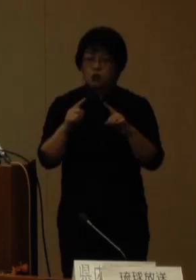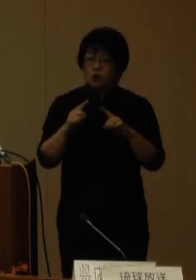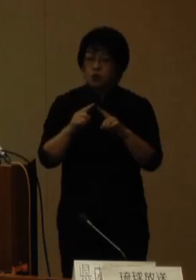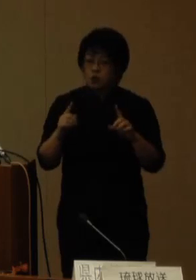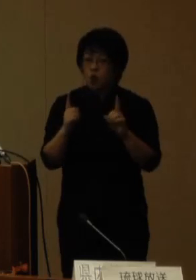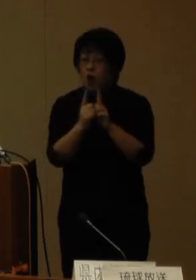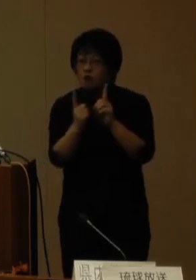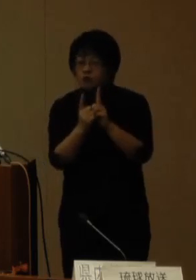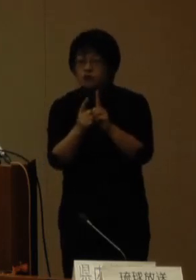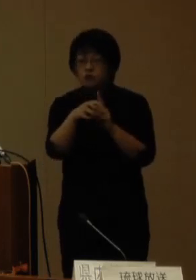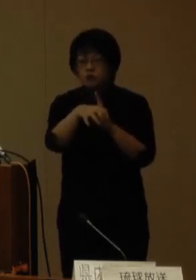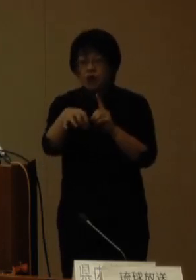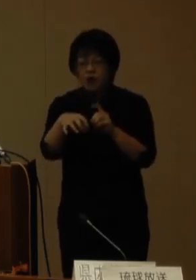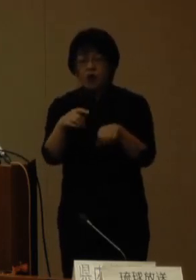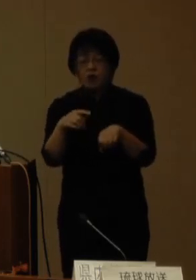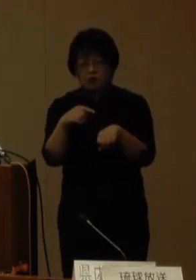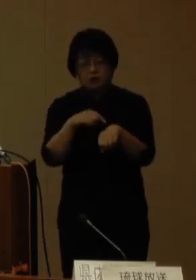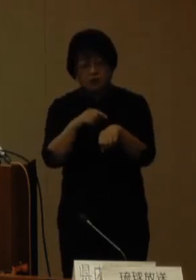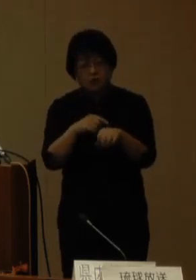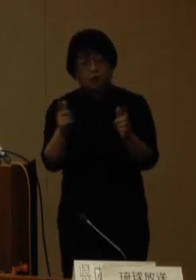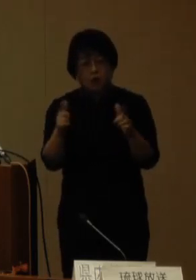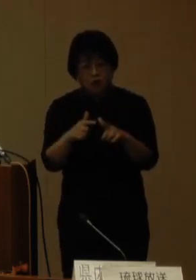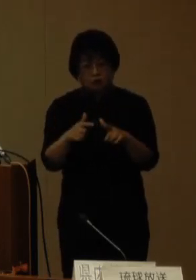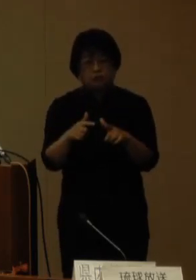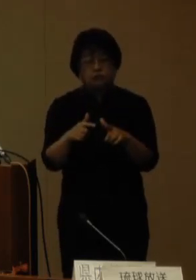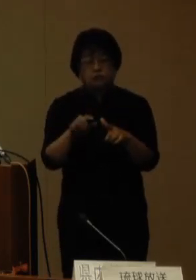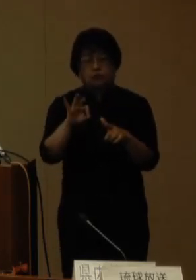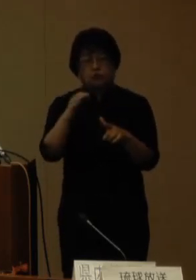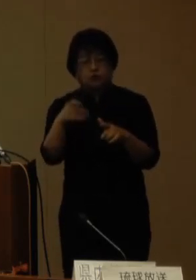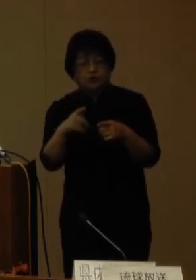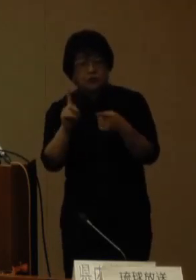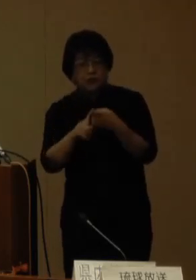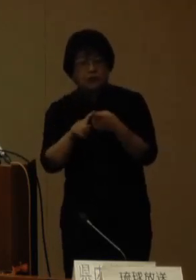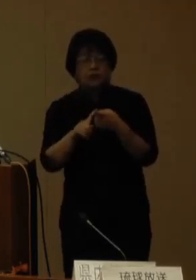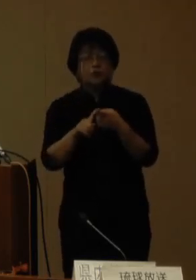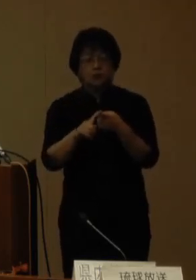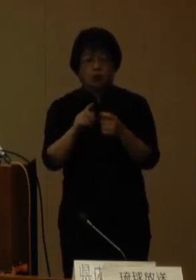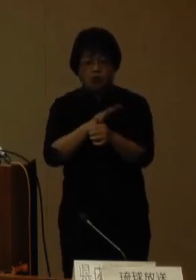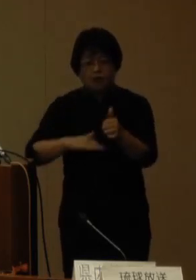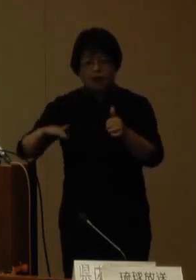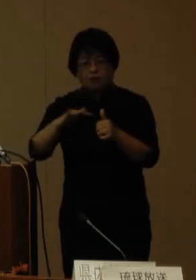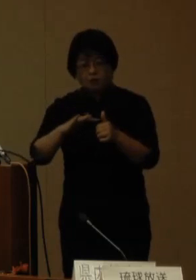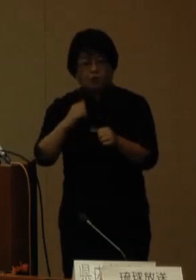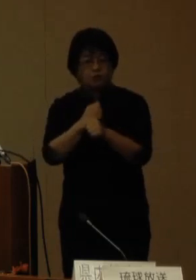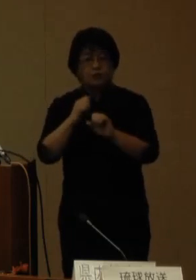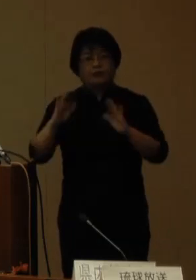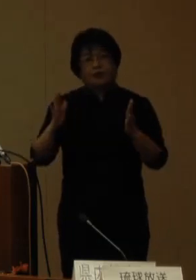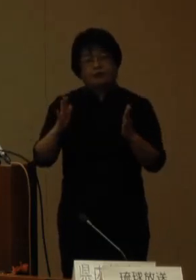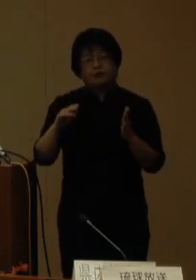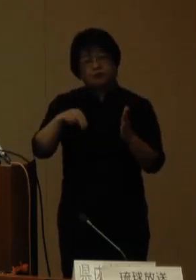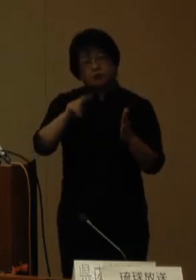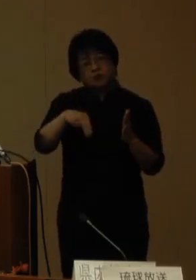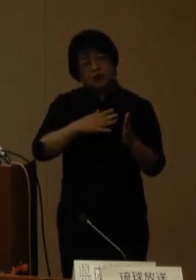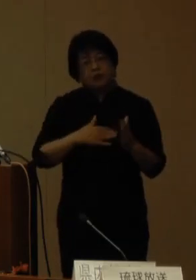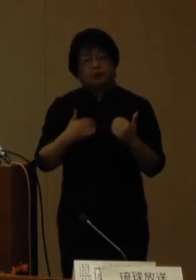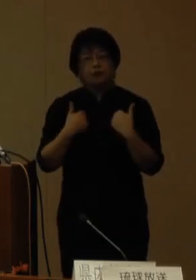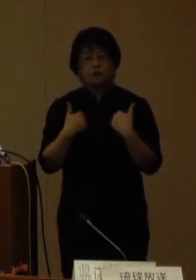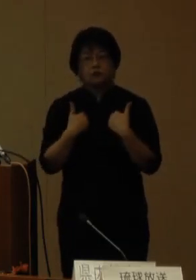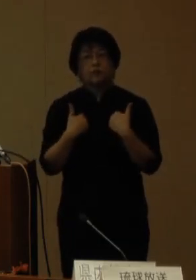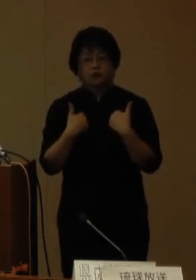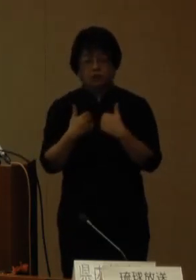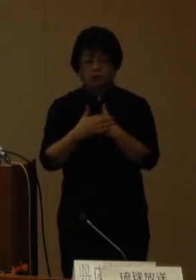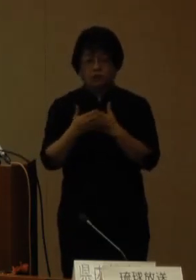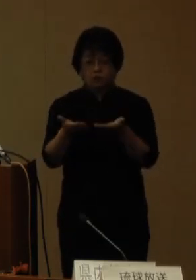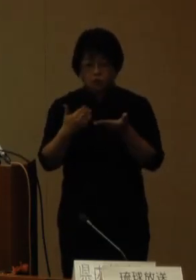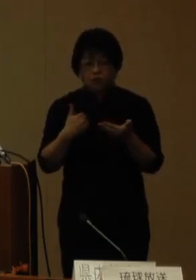会を減らして、物理的にもそういう環境ではないということを理解をしていただき、協力をしていただく